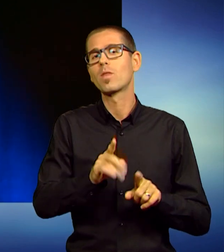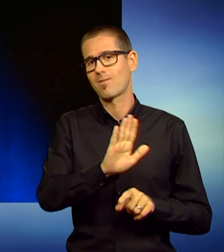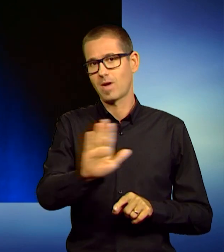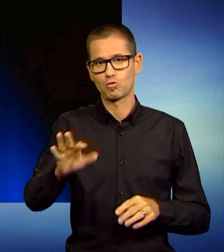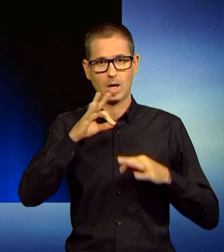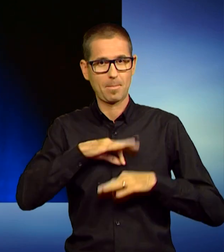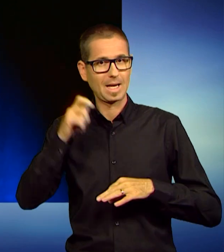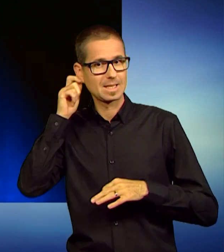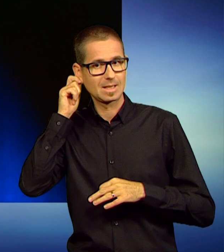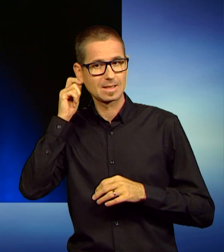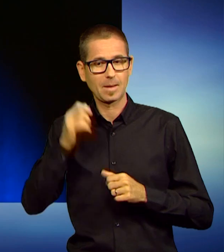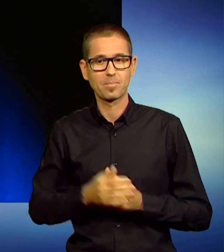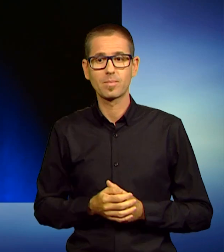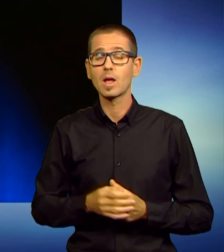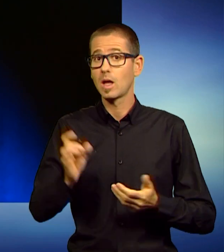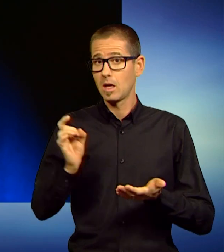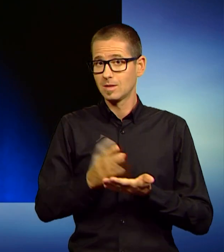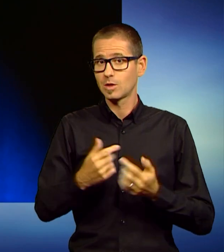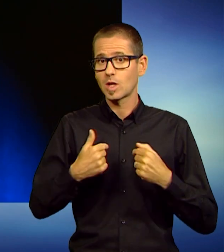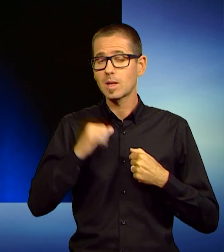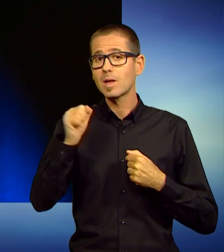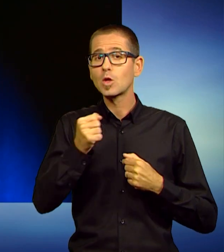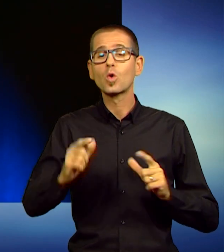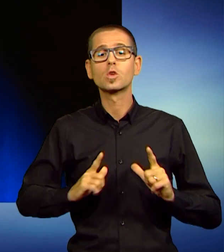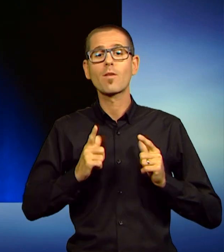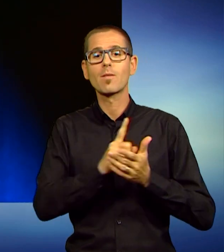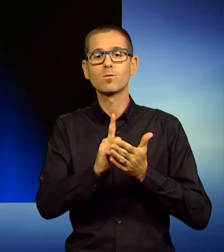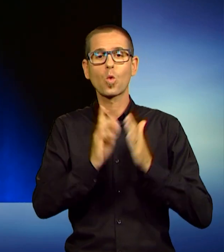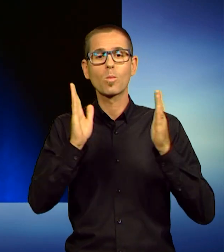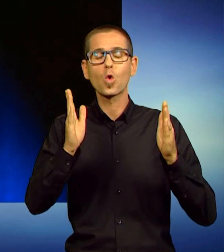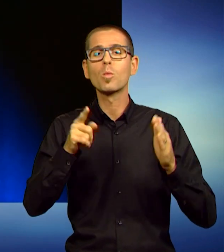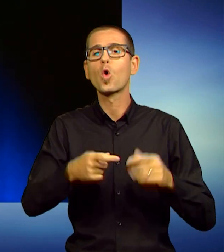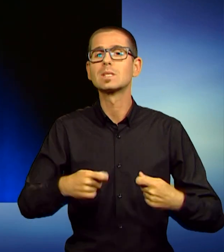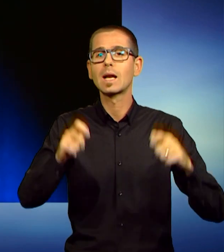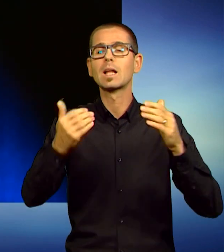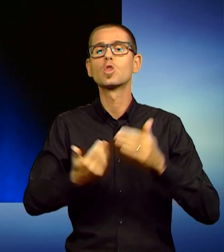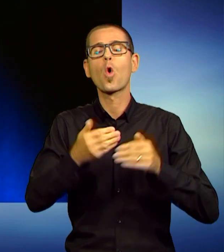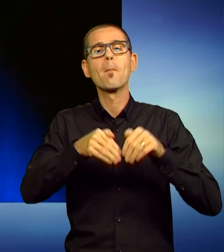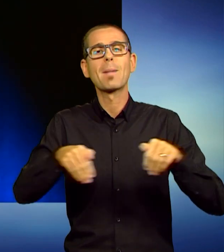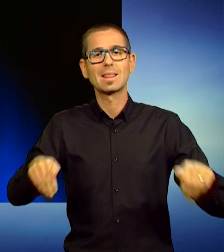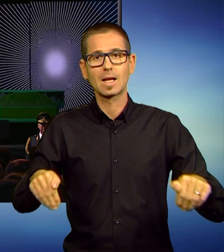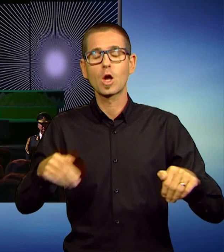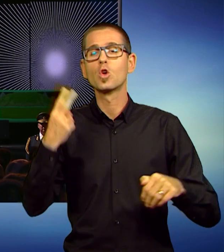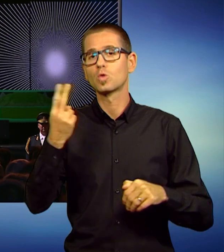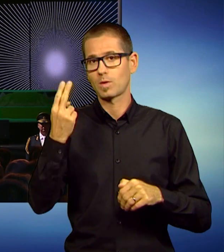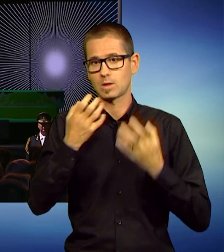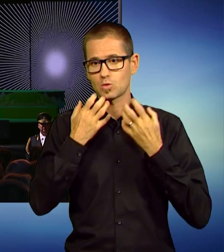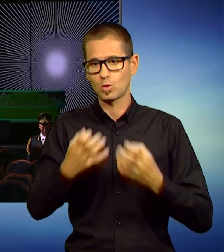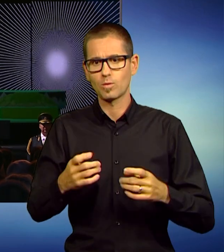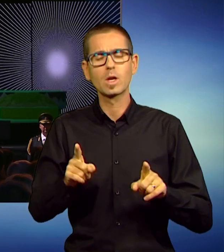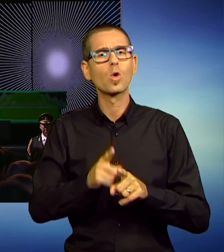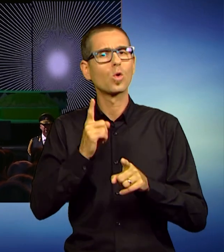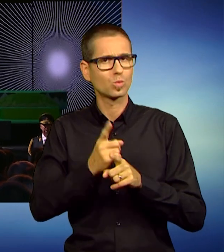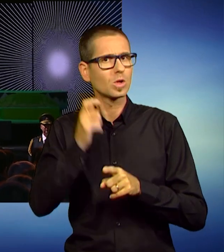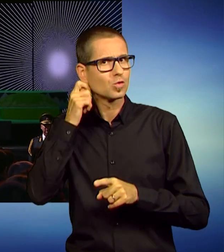predsednica. Srečna sem, ker živim v obdobju, ko se gradi nov mejnik slovenske zgodovine, ko tudi